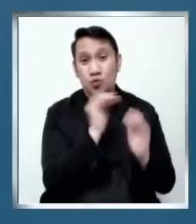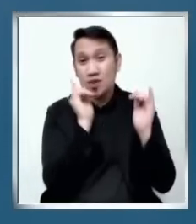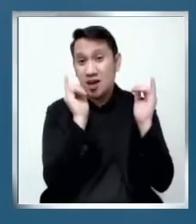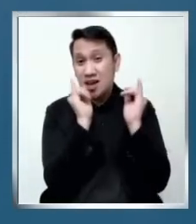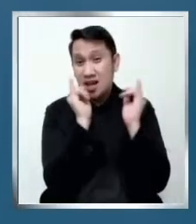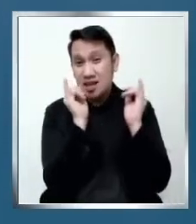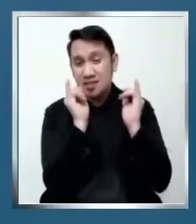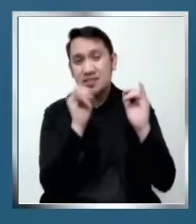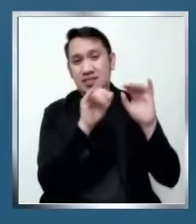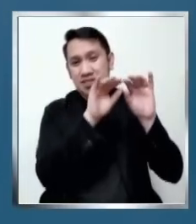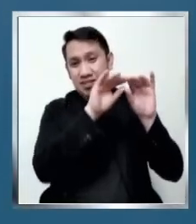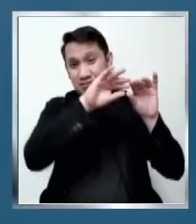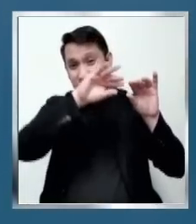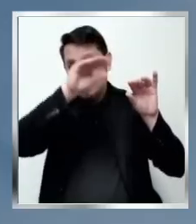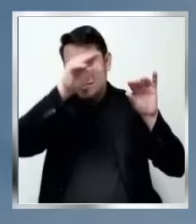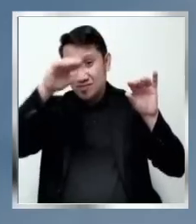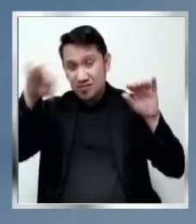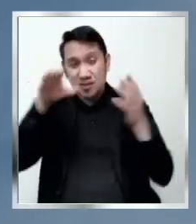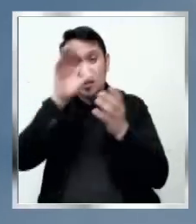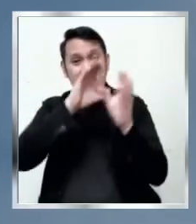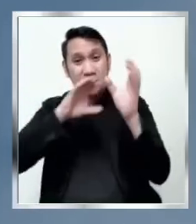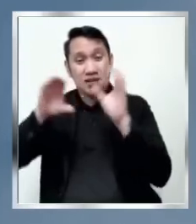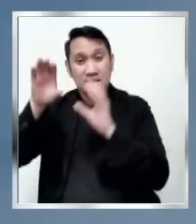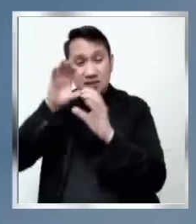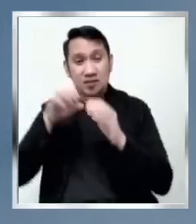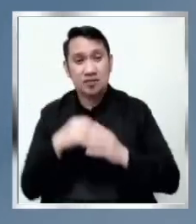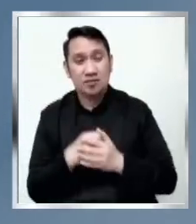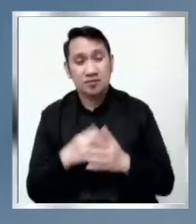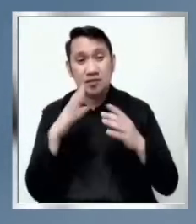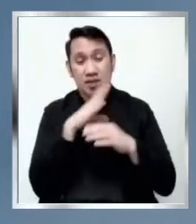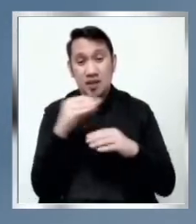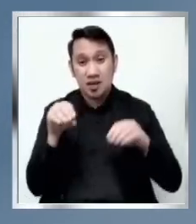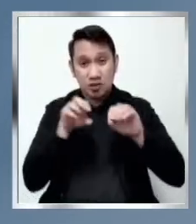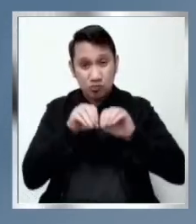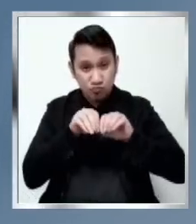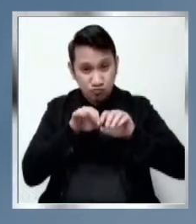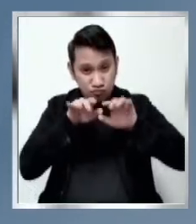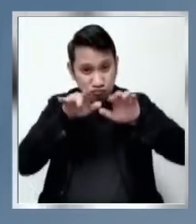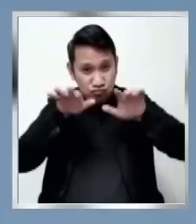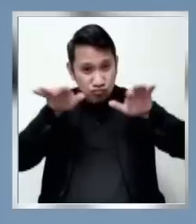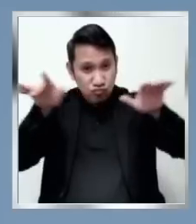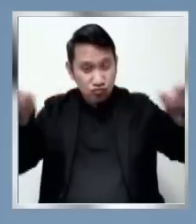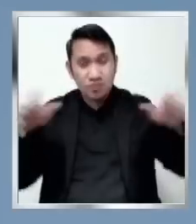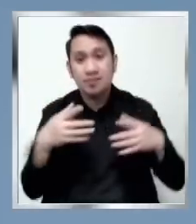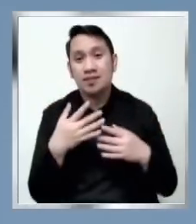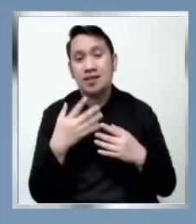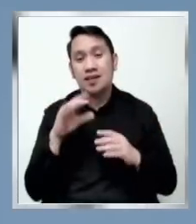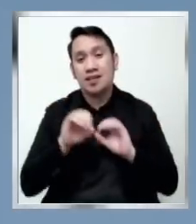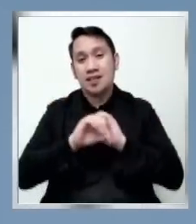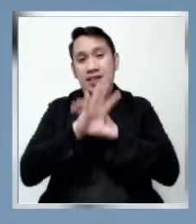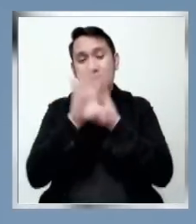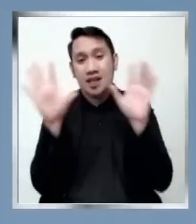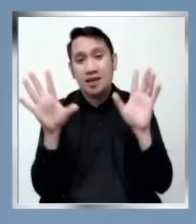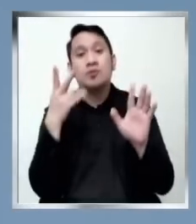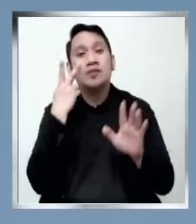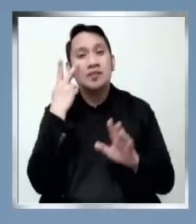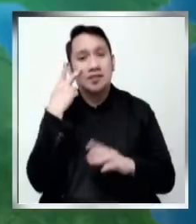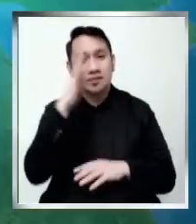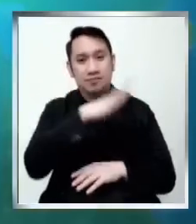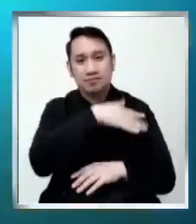maninipis at matataas na ulap. Dahil sa diffraction o pagkalat ng light rays, lumalabas ang mga kulay ng baghari o ng